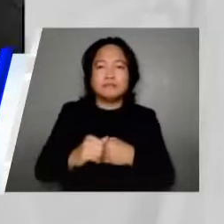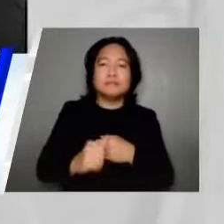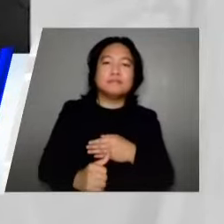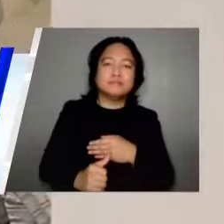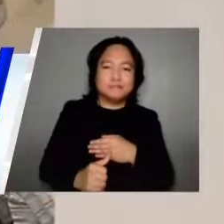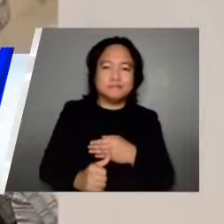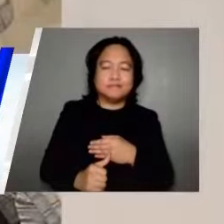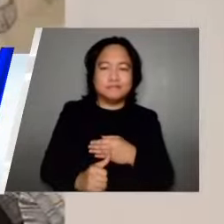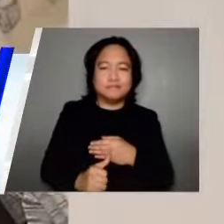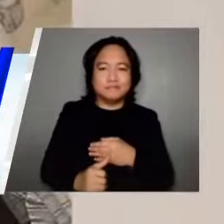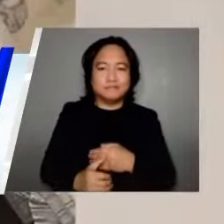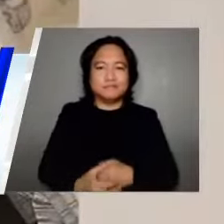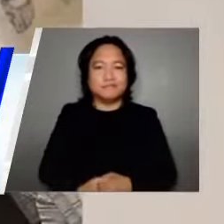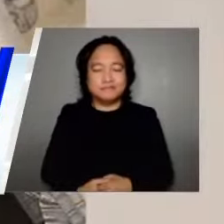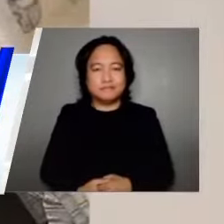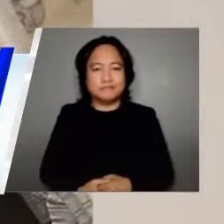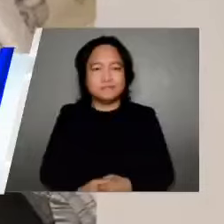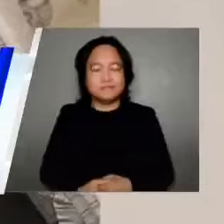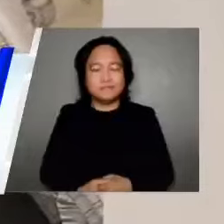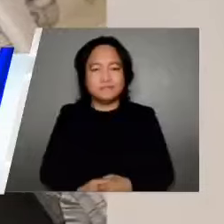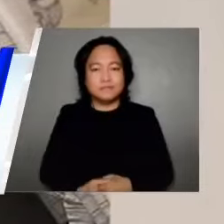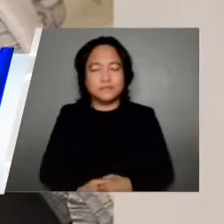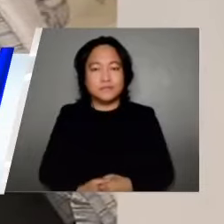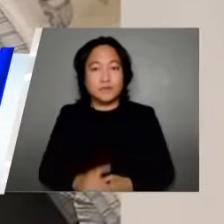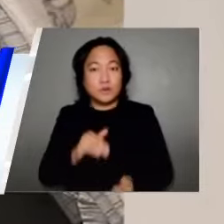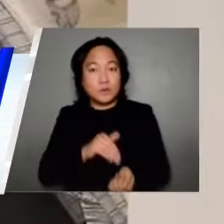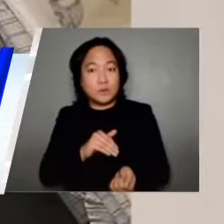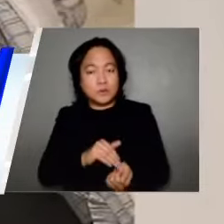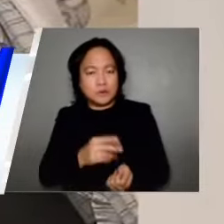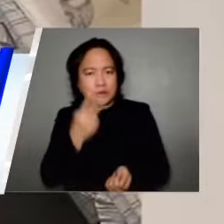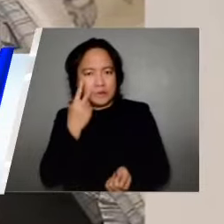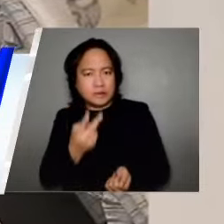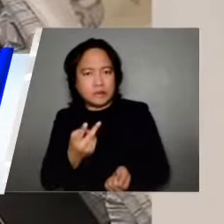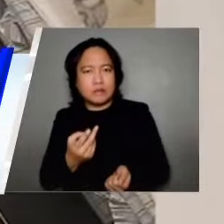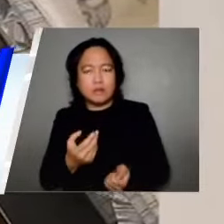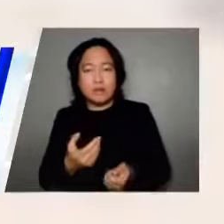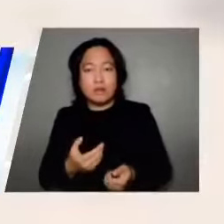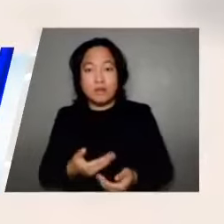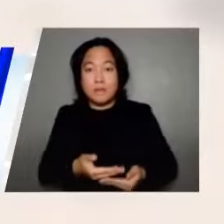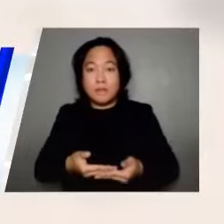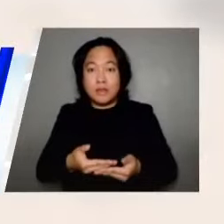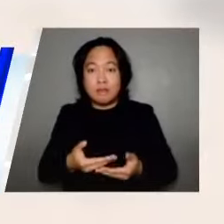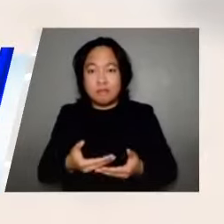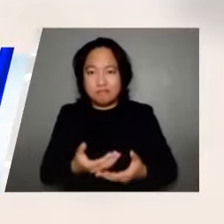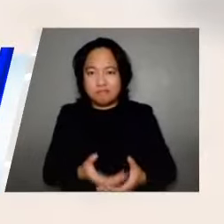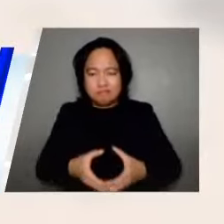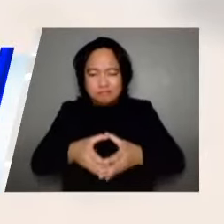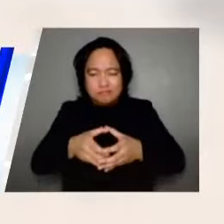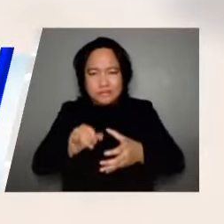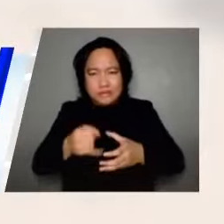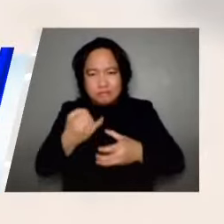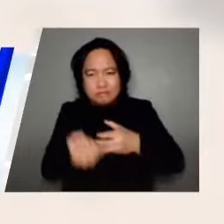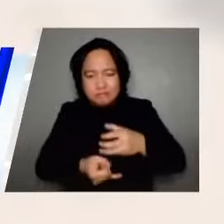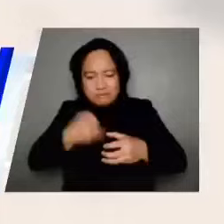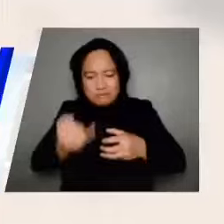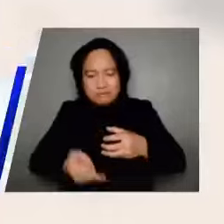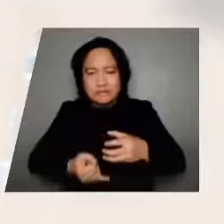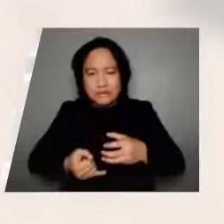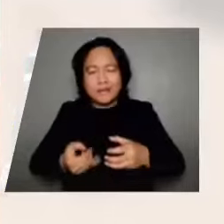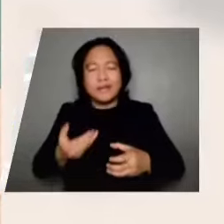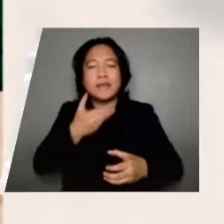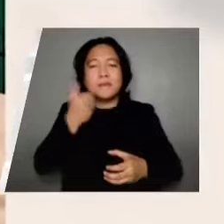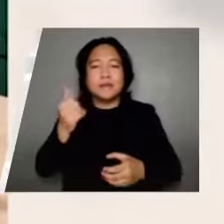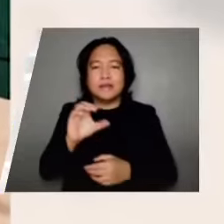panganganak. Natuklasan din ng mga doktor na nakapulupot ang umbilical cord ng sanggol kaya buti na lang nagpa-CS na